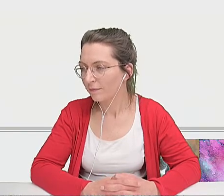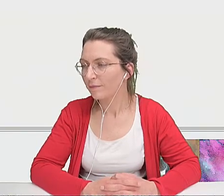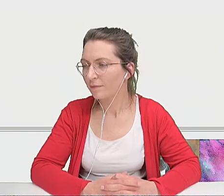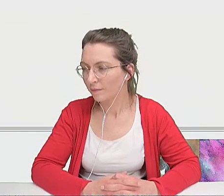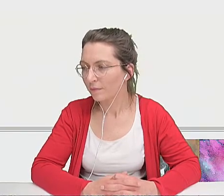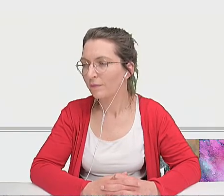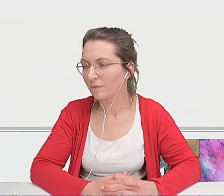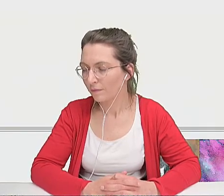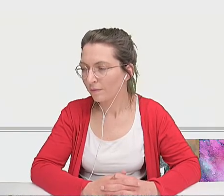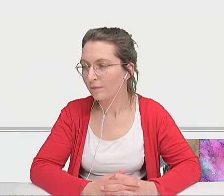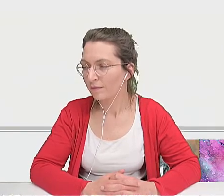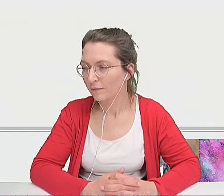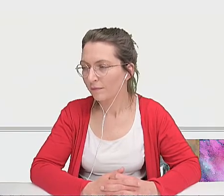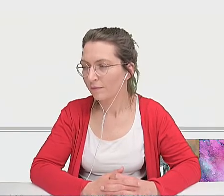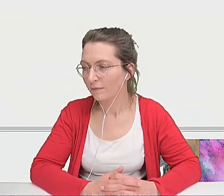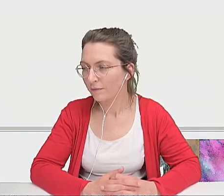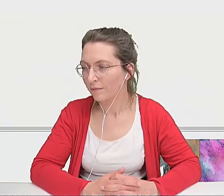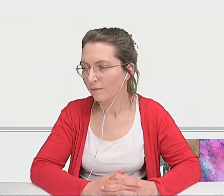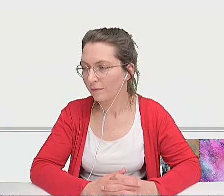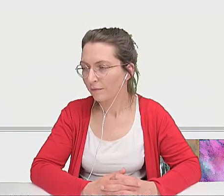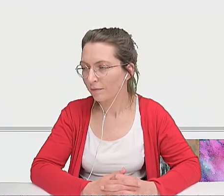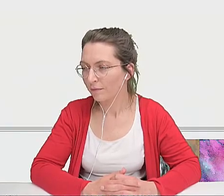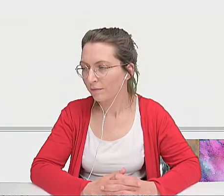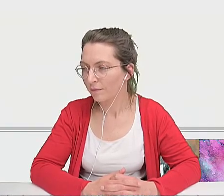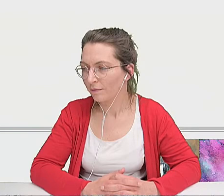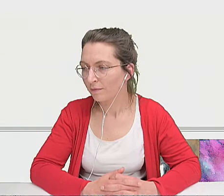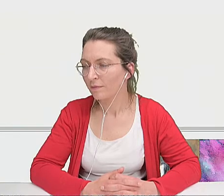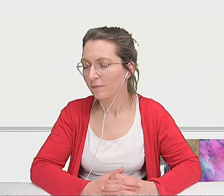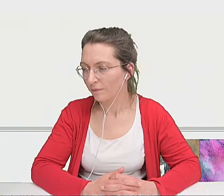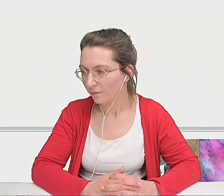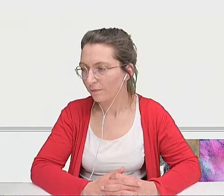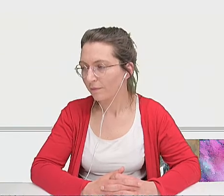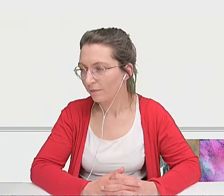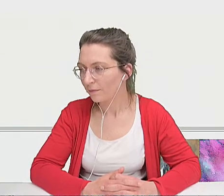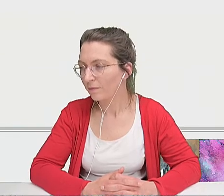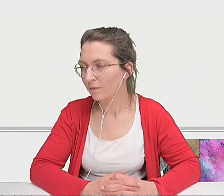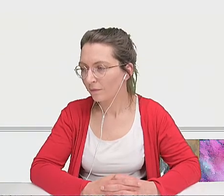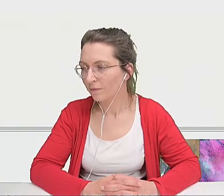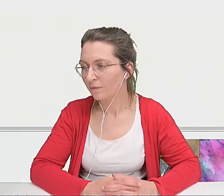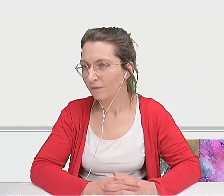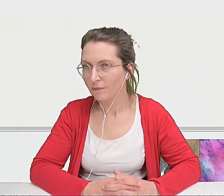Bedingungen zum Beispiel oder Variablen.